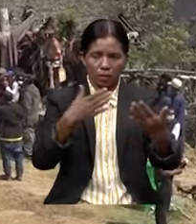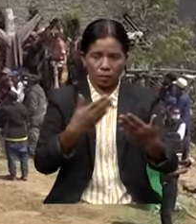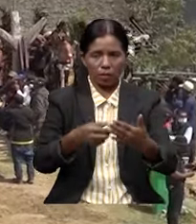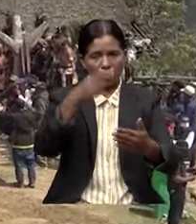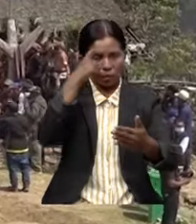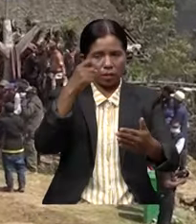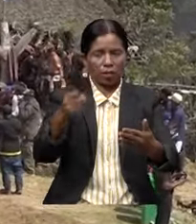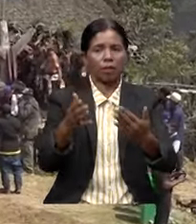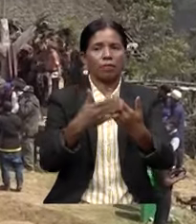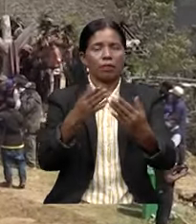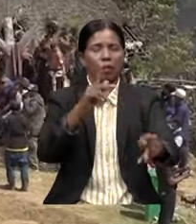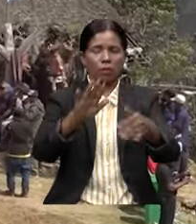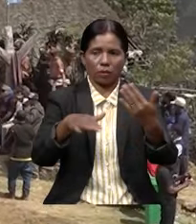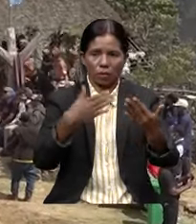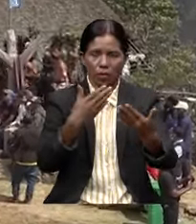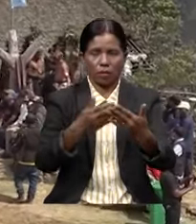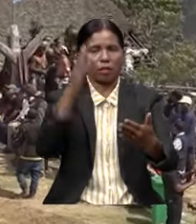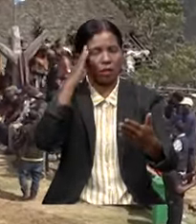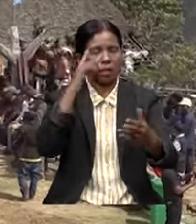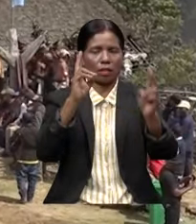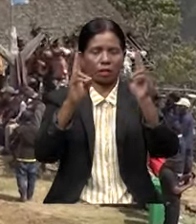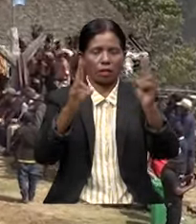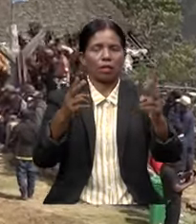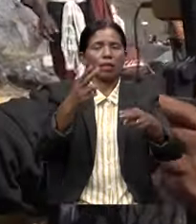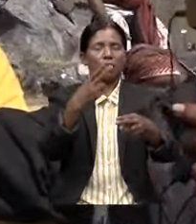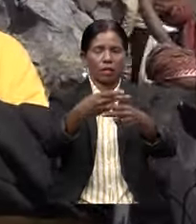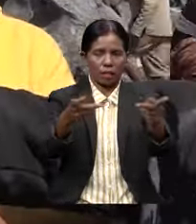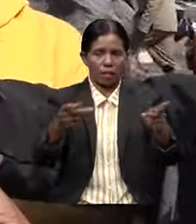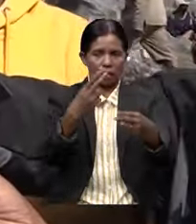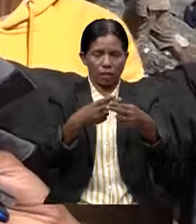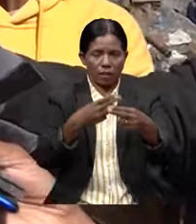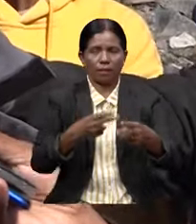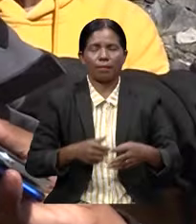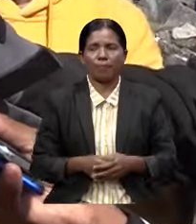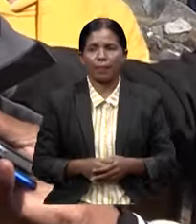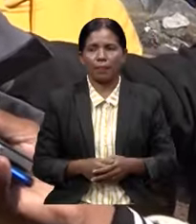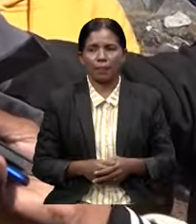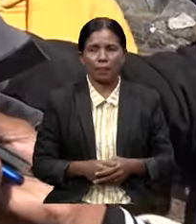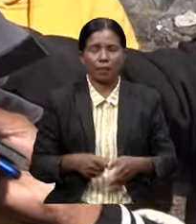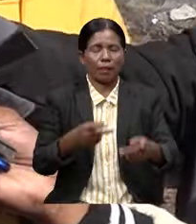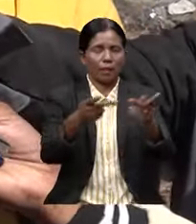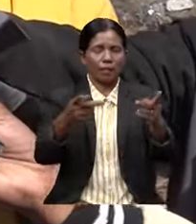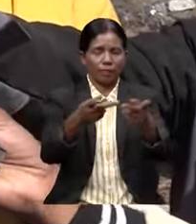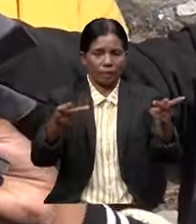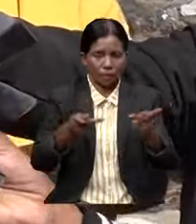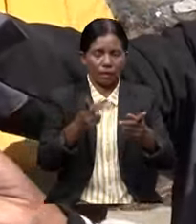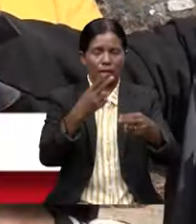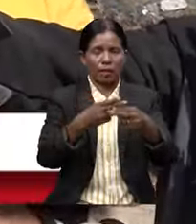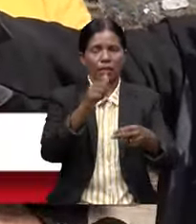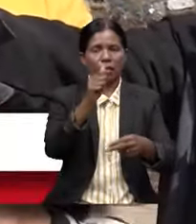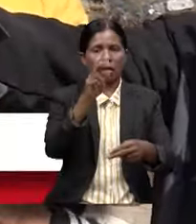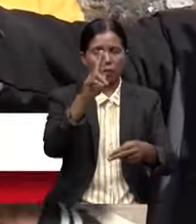rajang atau ha fasil sira daun sira atau ha tene lalais raine nenaran saat ini naran how to run